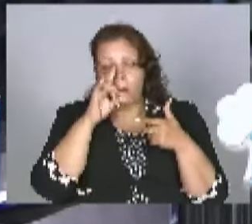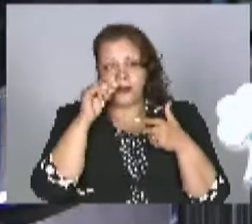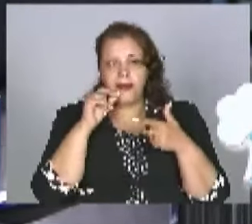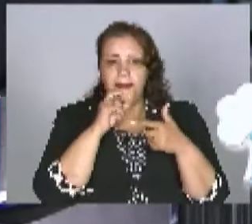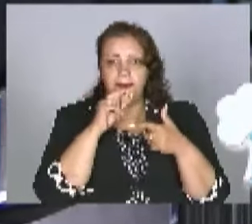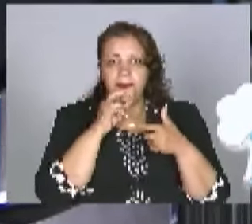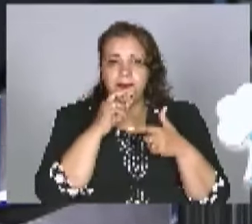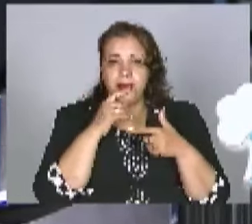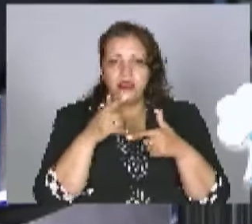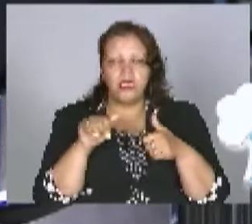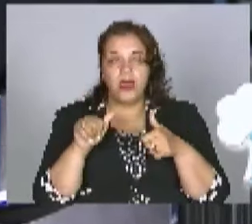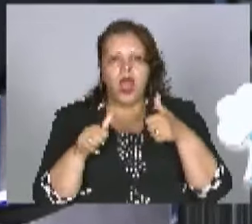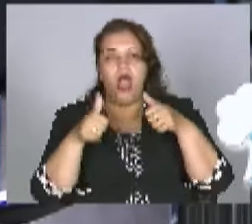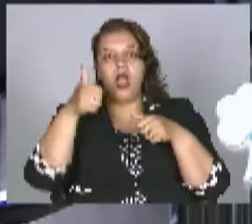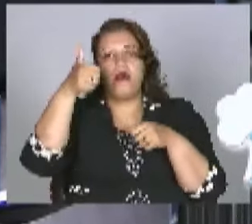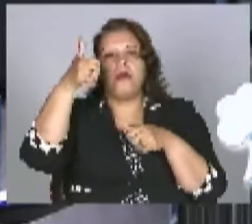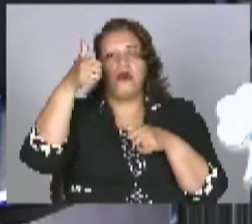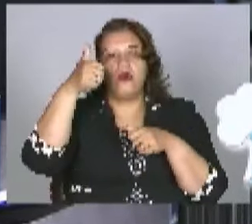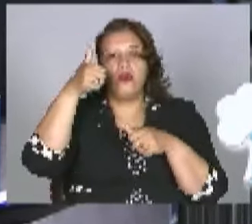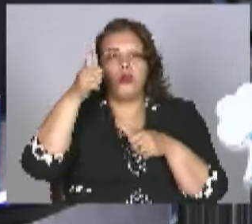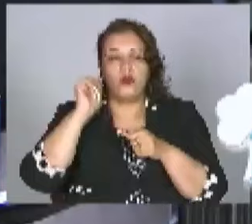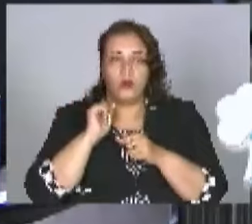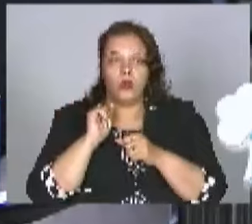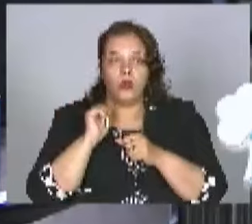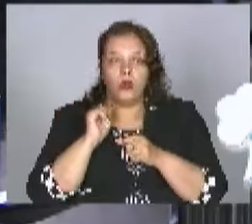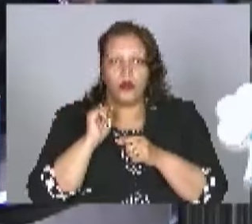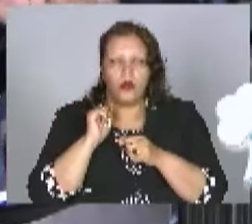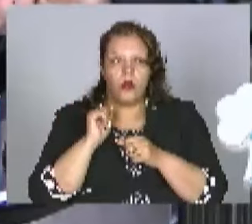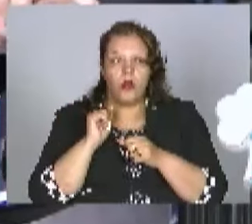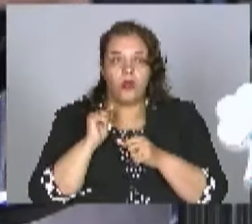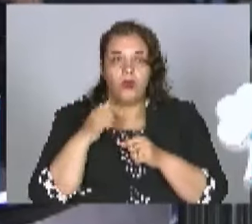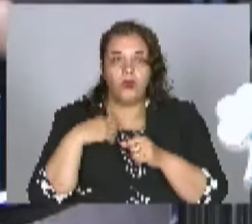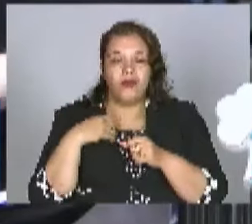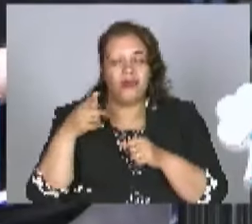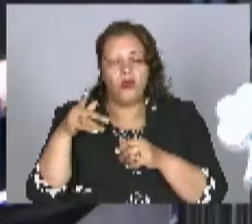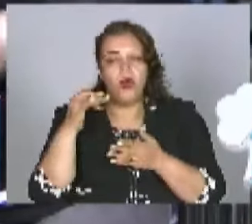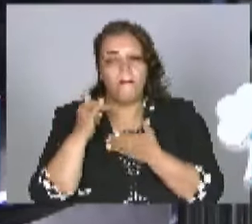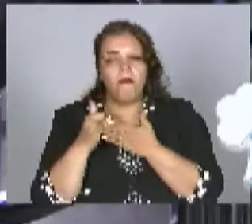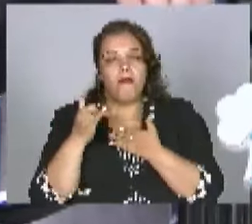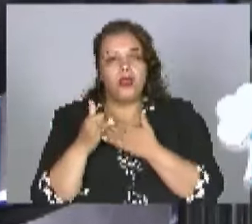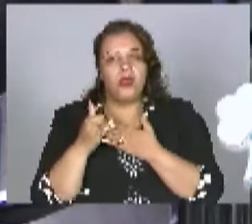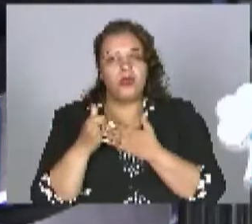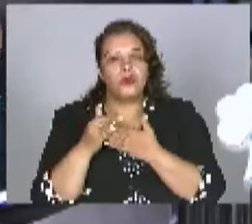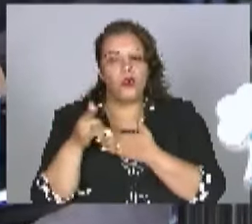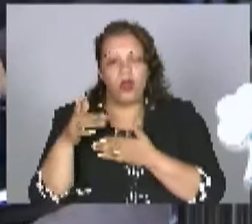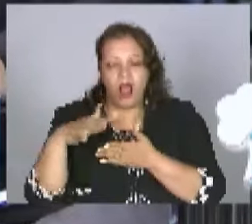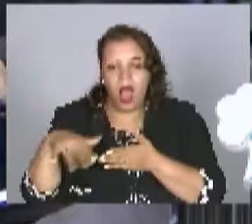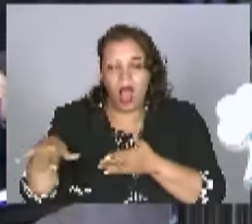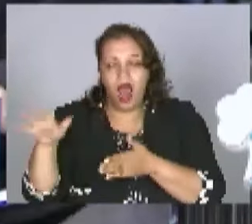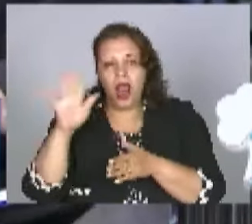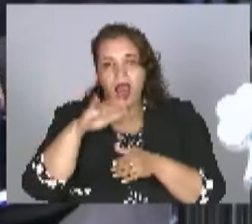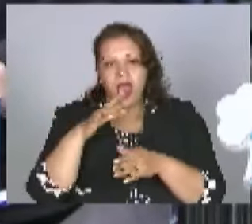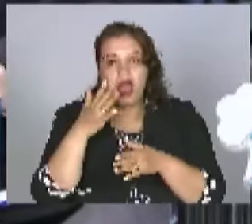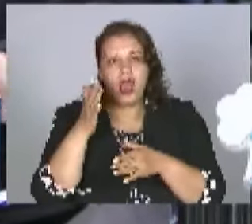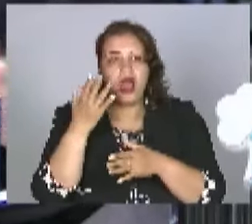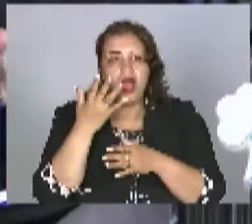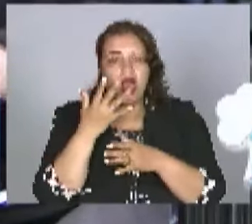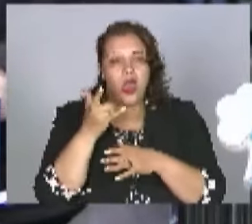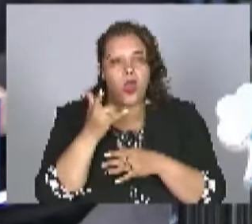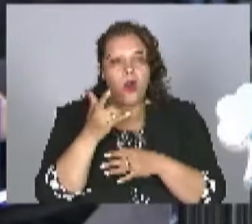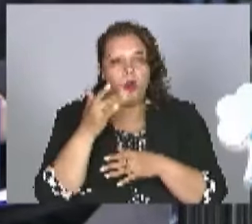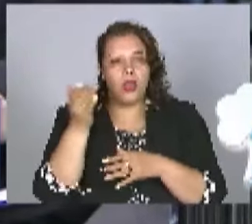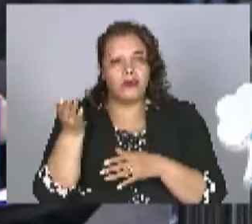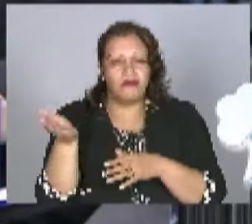دي اكبر اخواتها واعطيت صلاحات صلاحيات وسلطات على اولادها بصوره